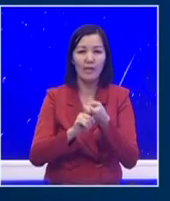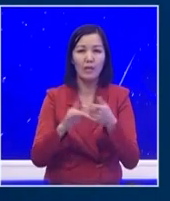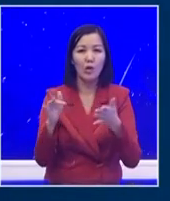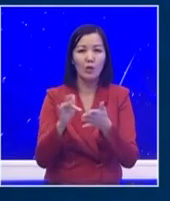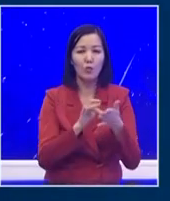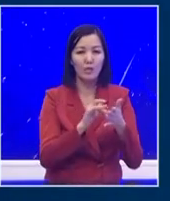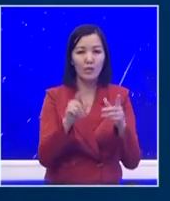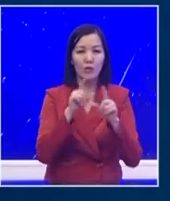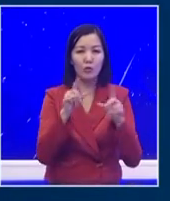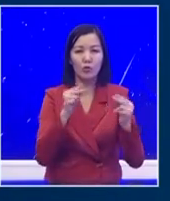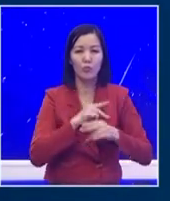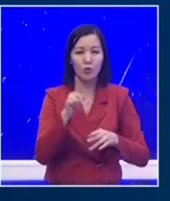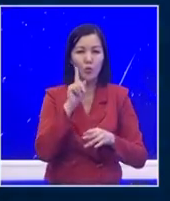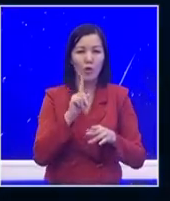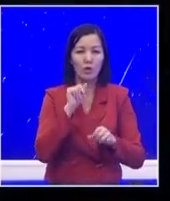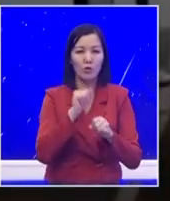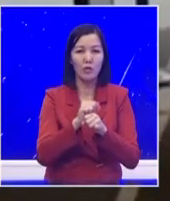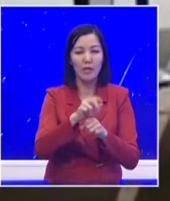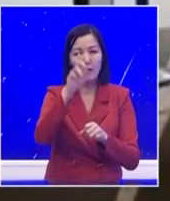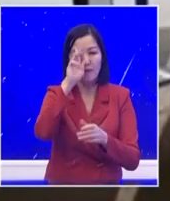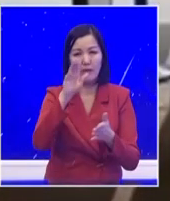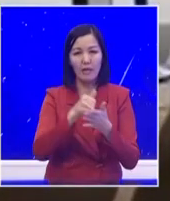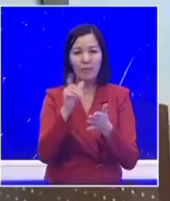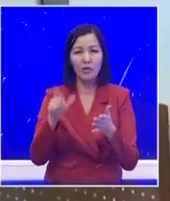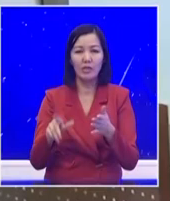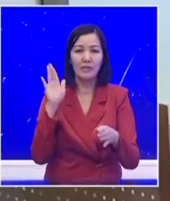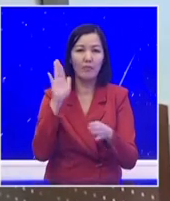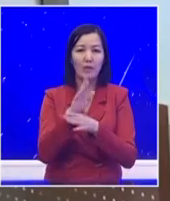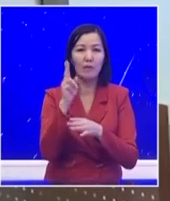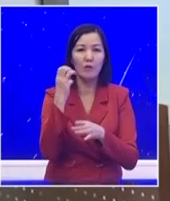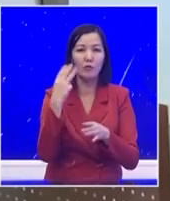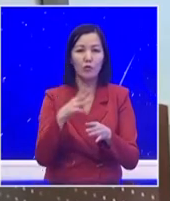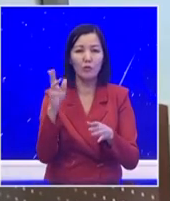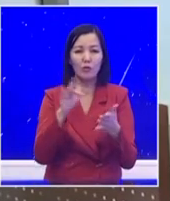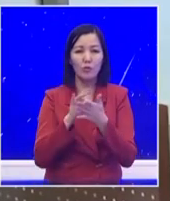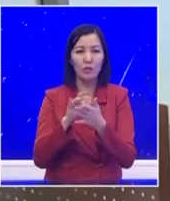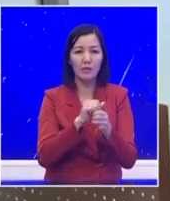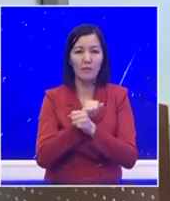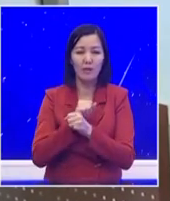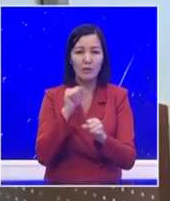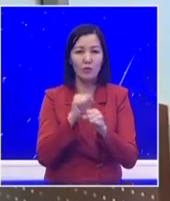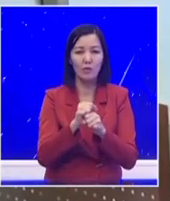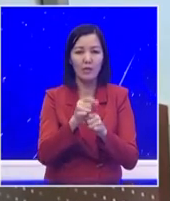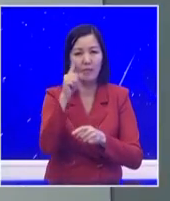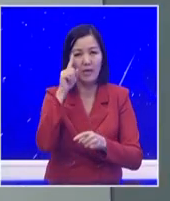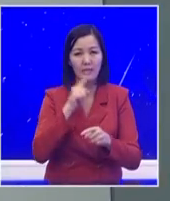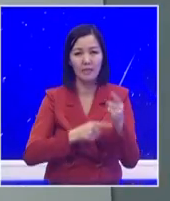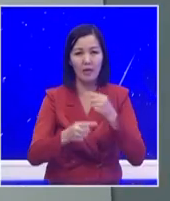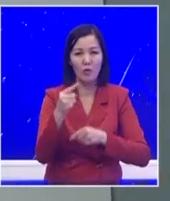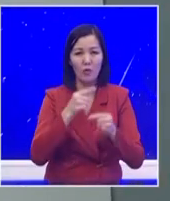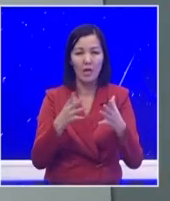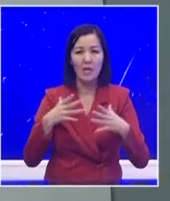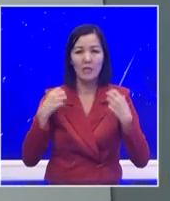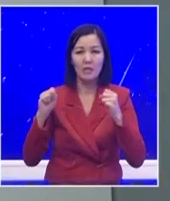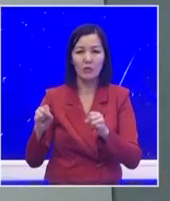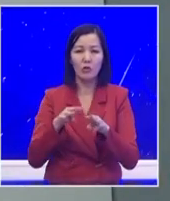туристік нысандарда жұмысын уақытша тоқтатты. Мемлекет басшысы пәрменмен 235 турист демалысын үзіп елге оралды. Бұл туралы Денсаулық